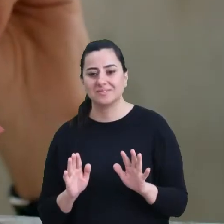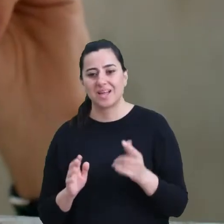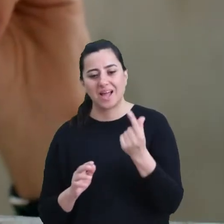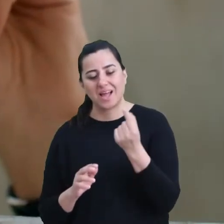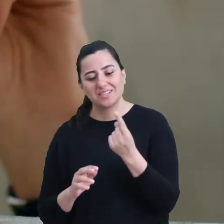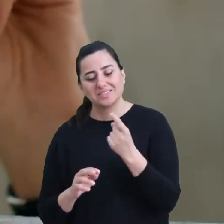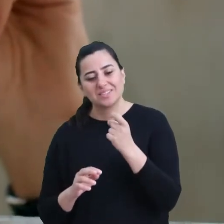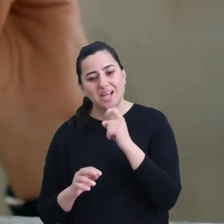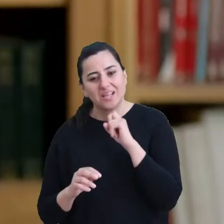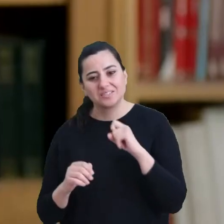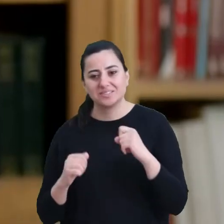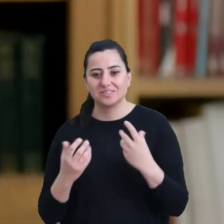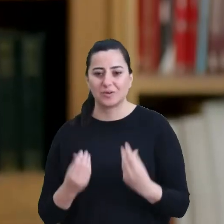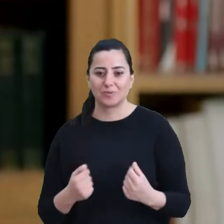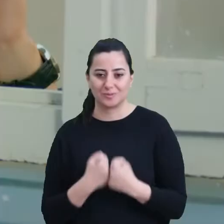Azıcık yanlış anlaşılmış.